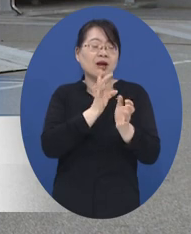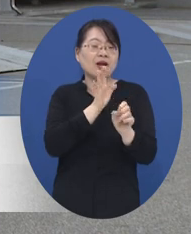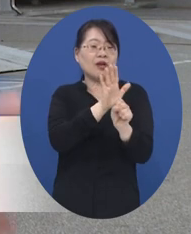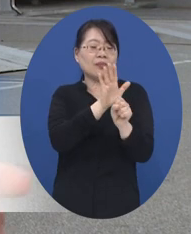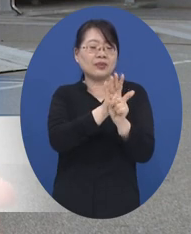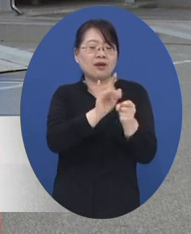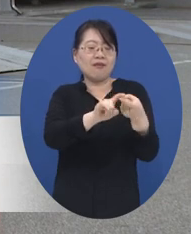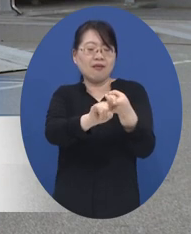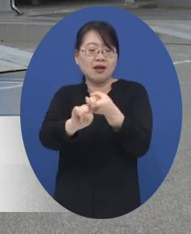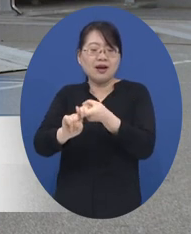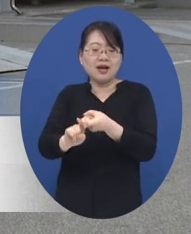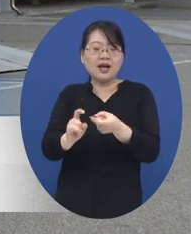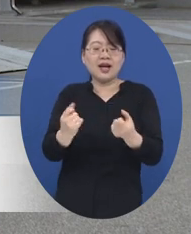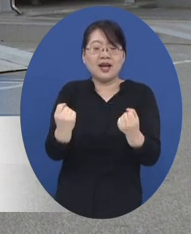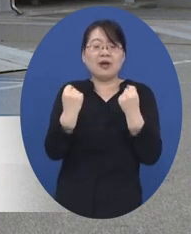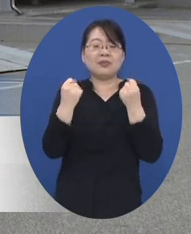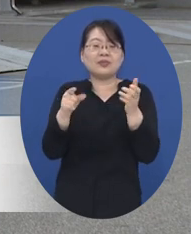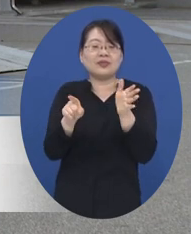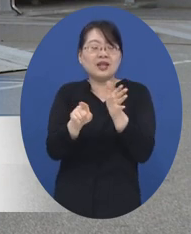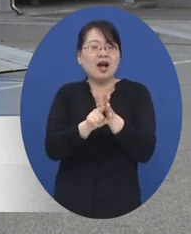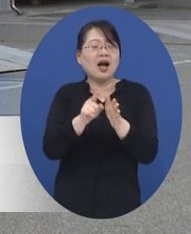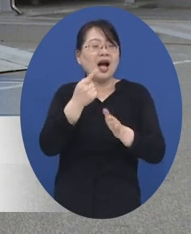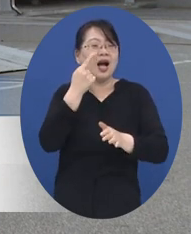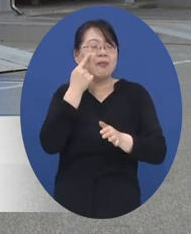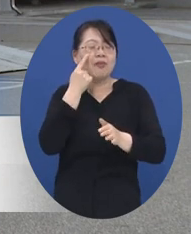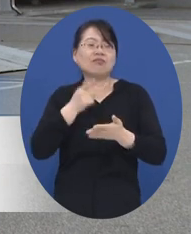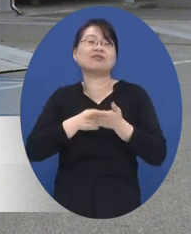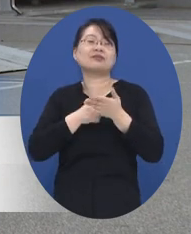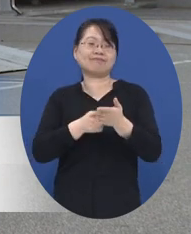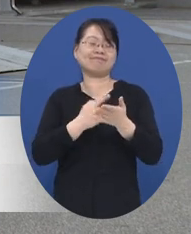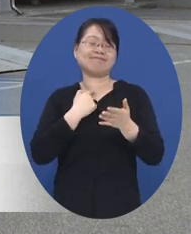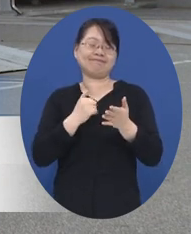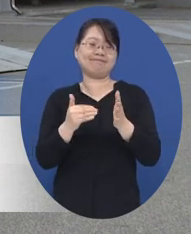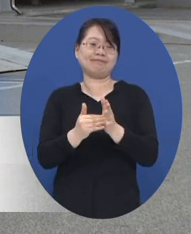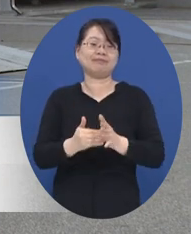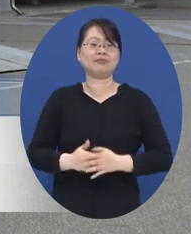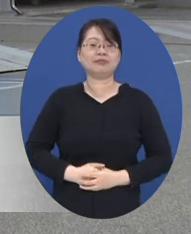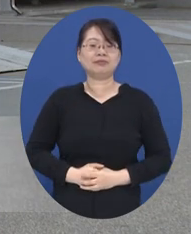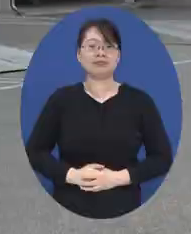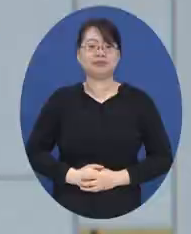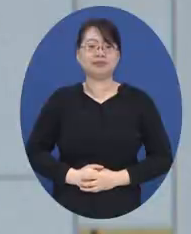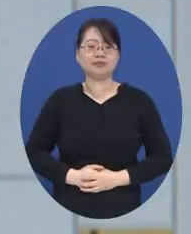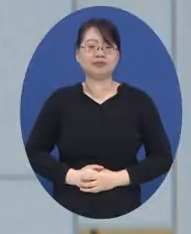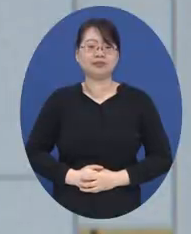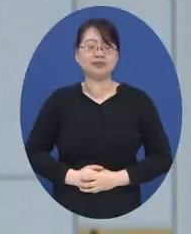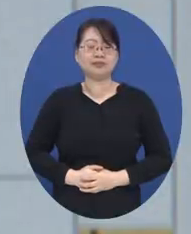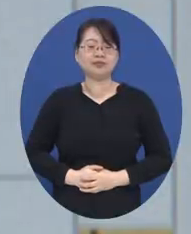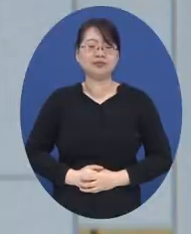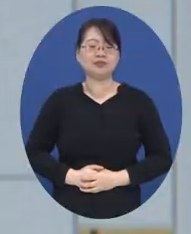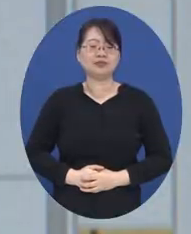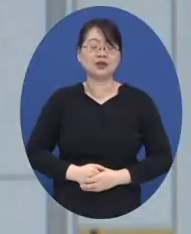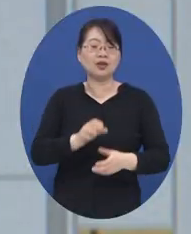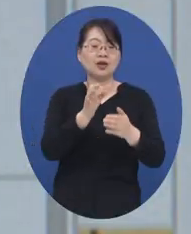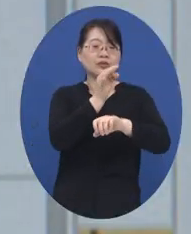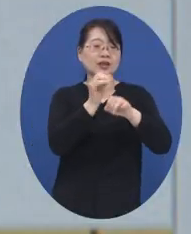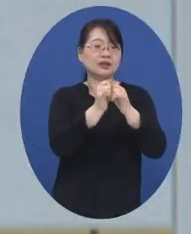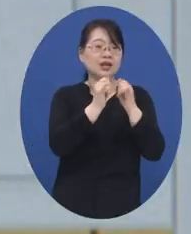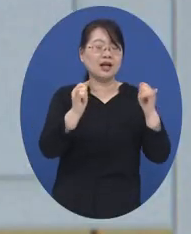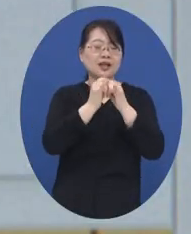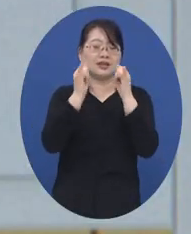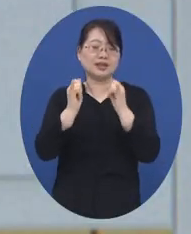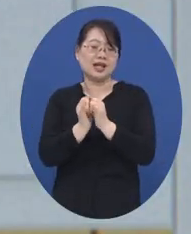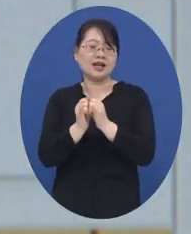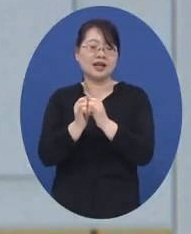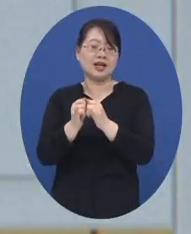어떤 협력과 아 연대의 힘을 믿자 하고 한번 시도해 본 거죠 구매자 들도 자신의 사회관계망서비스